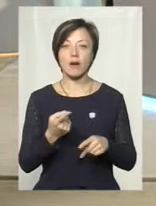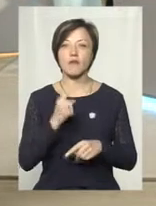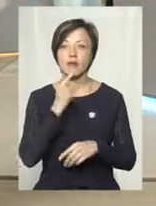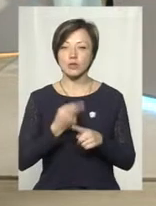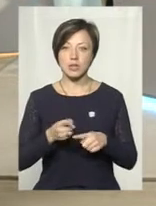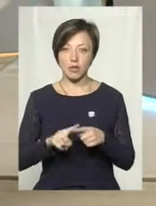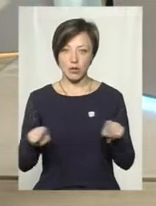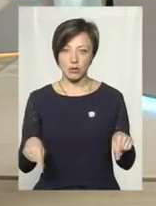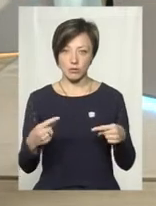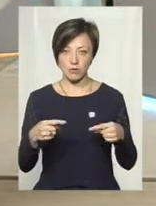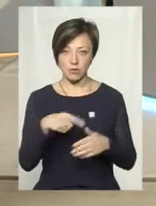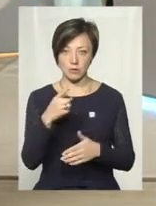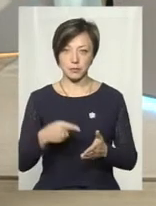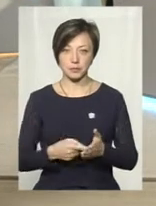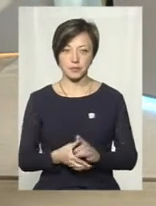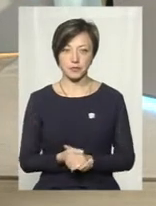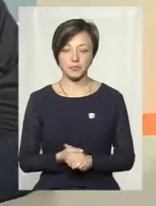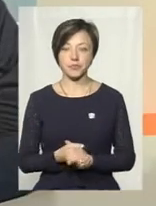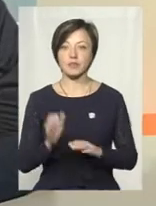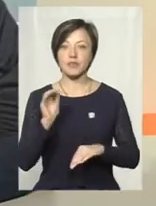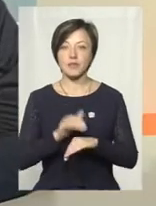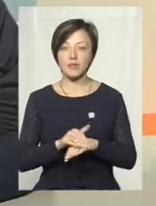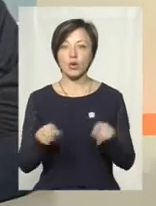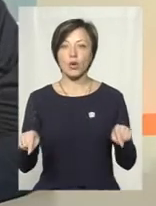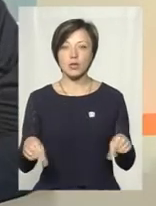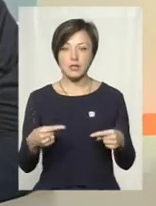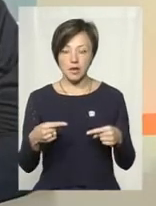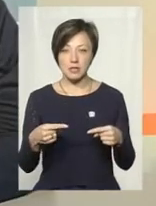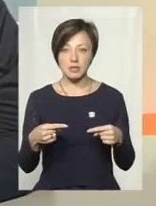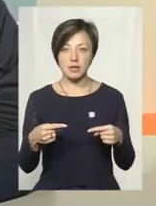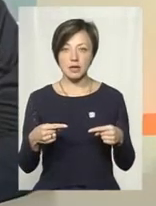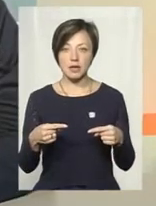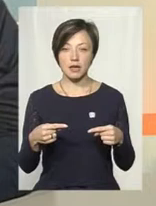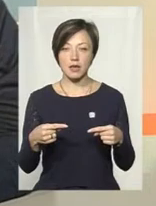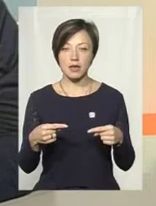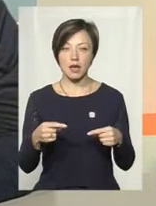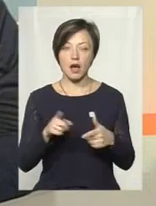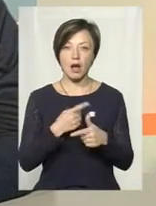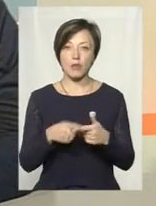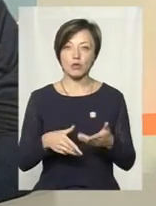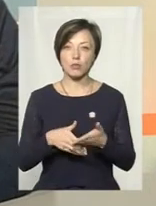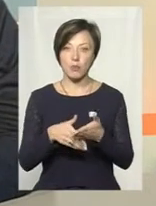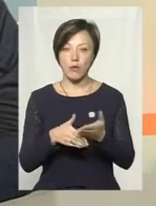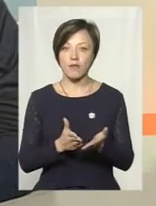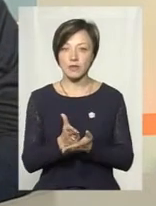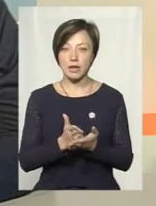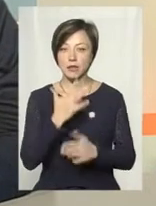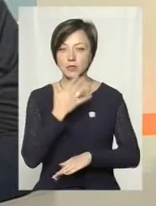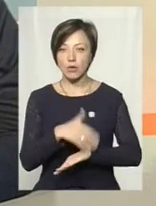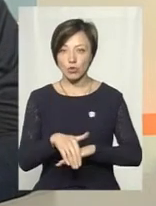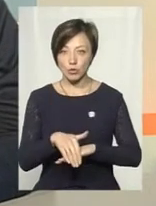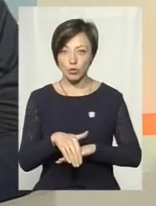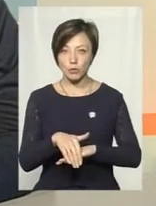це організувати? Фактично, організація реабілітації або допомоги ветеранам за кордоном,